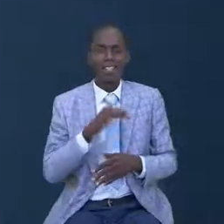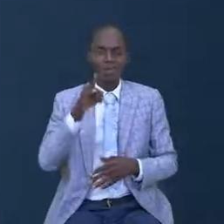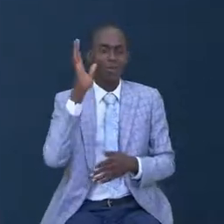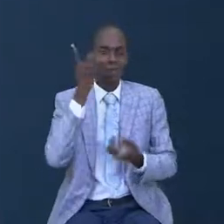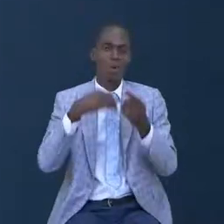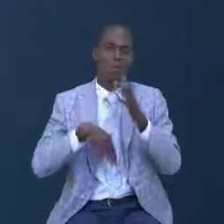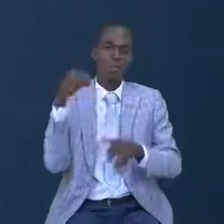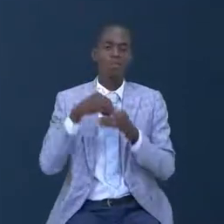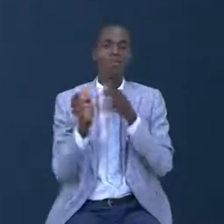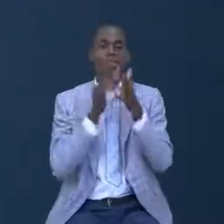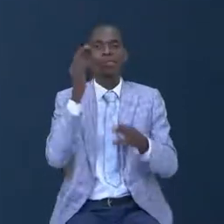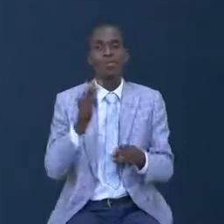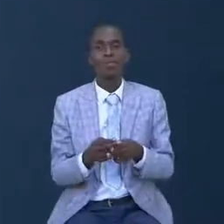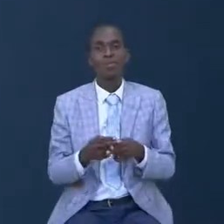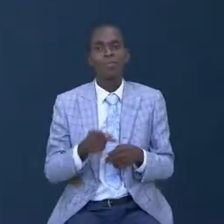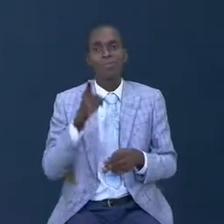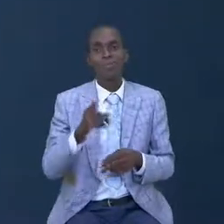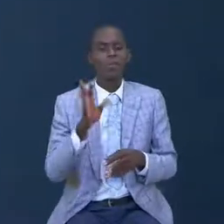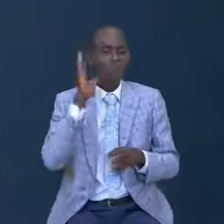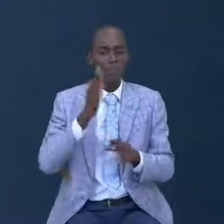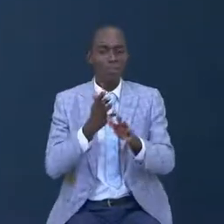côté et viens donner le témoignage